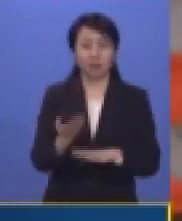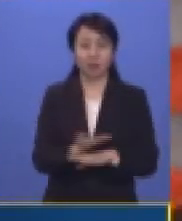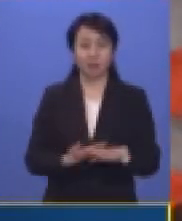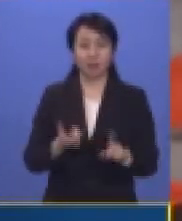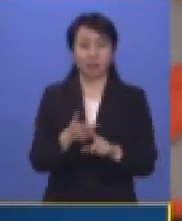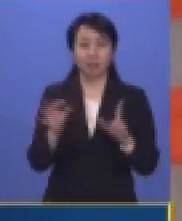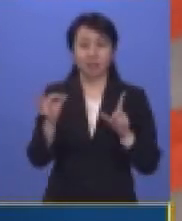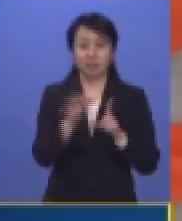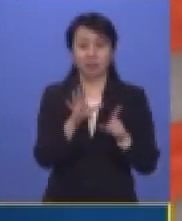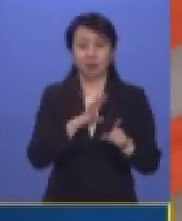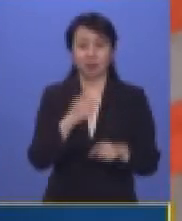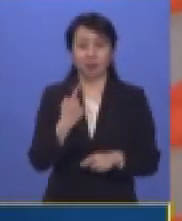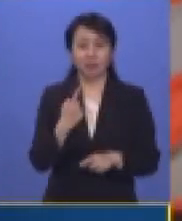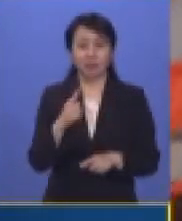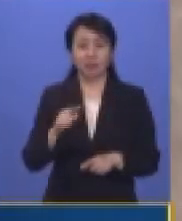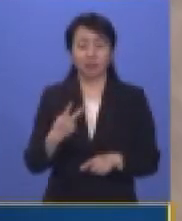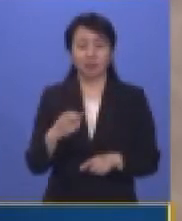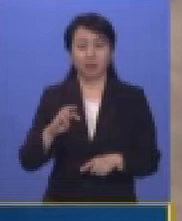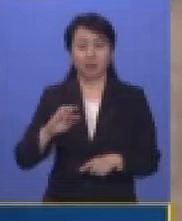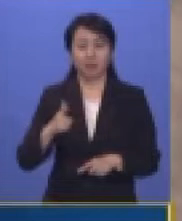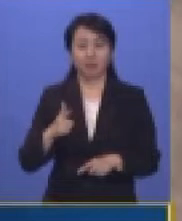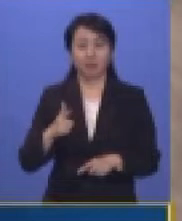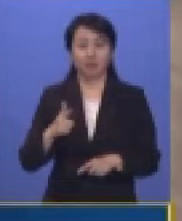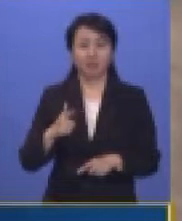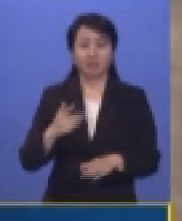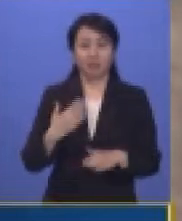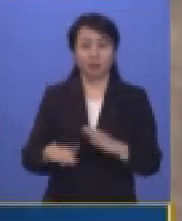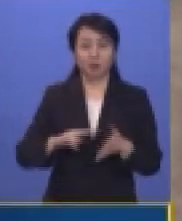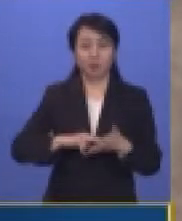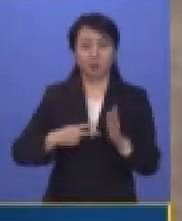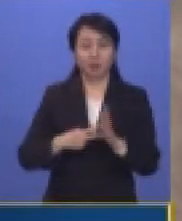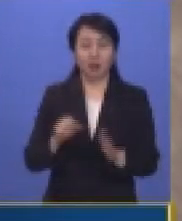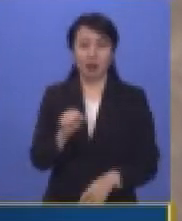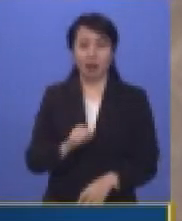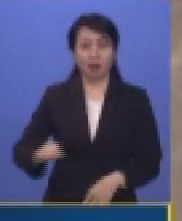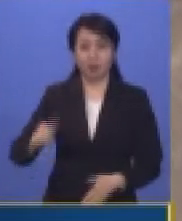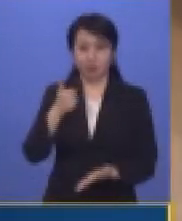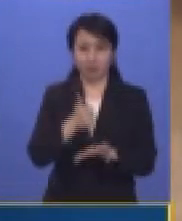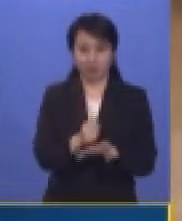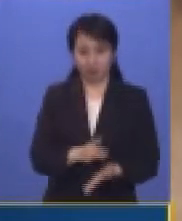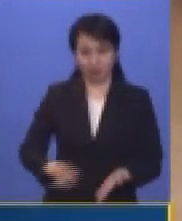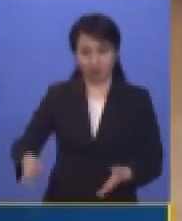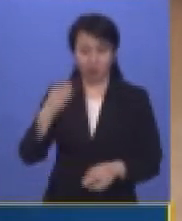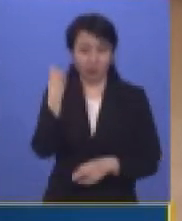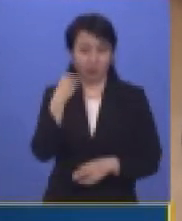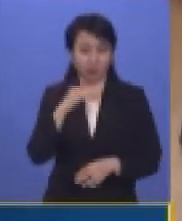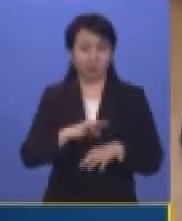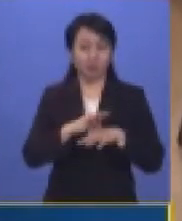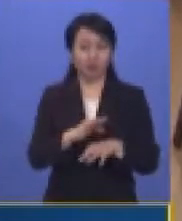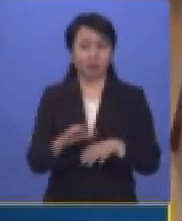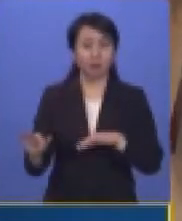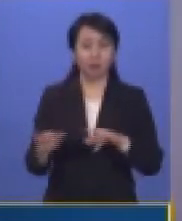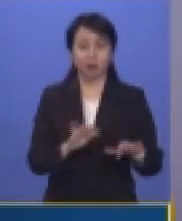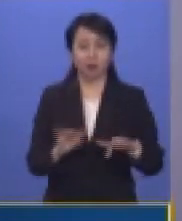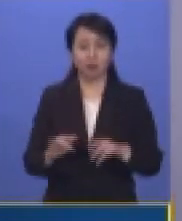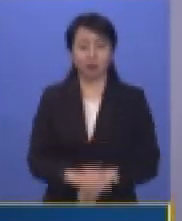На эти цели выделено 1,2 миллиарда тенге. Завершить планируют в августе. Глава региона оценил качество проводимых